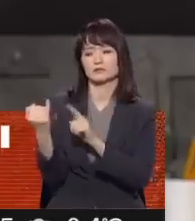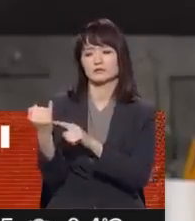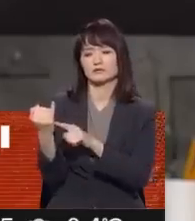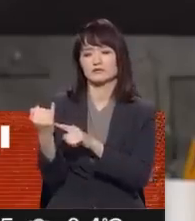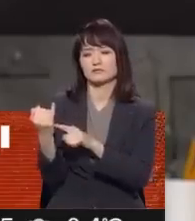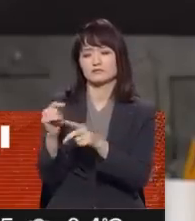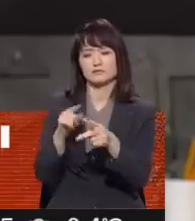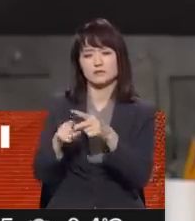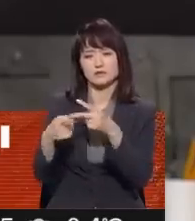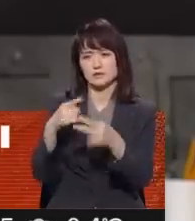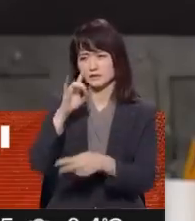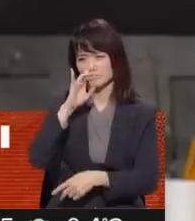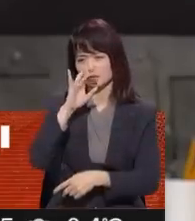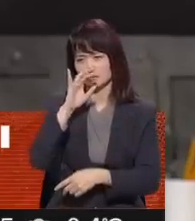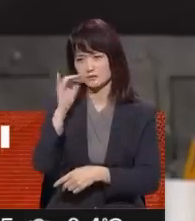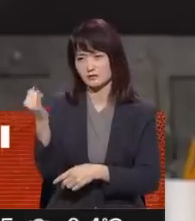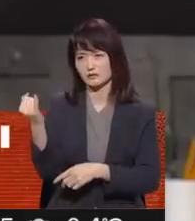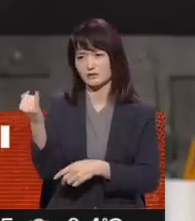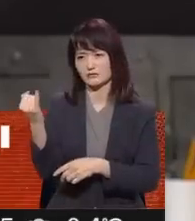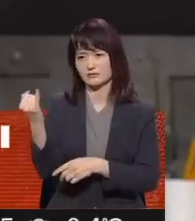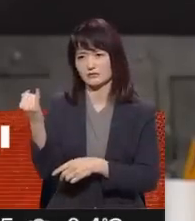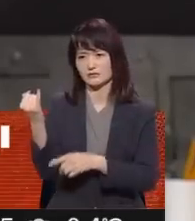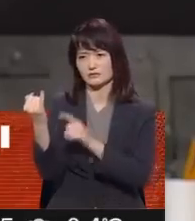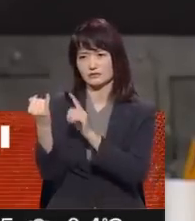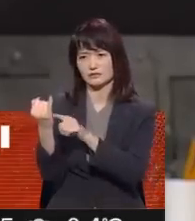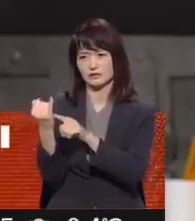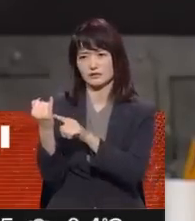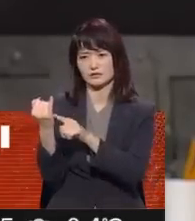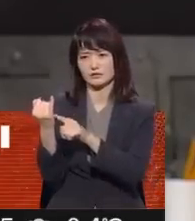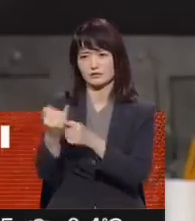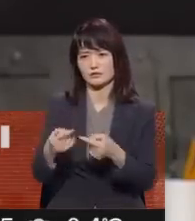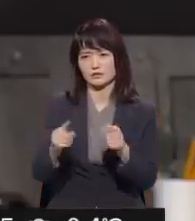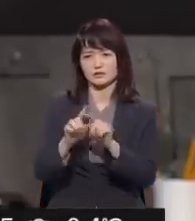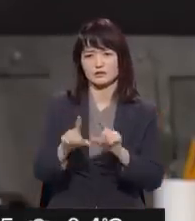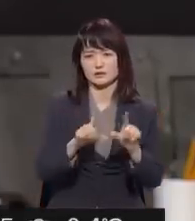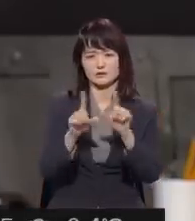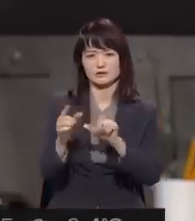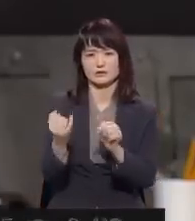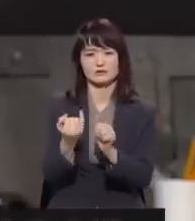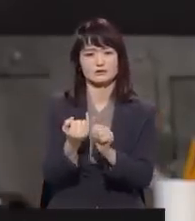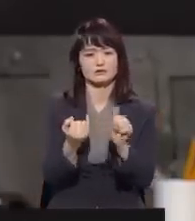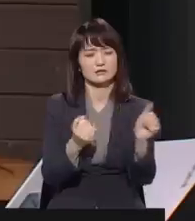이런 여자하고 사는 남성은 어떨까 정말 되게 궁금합니다